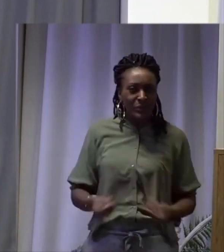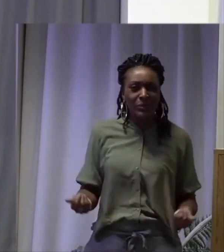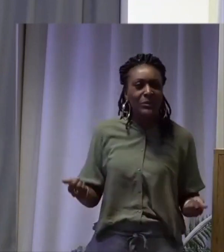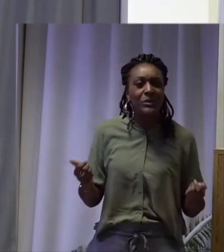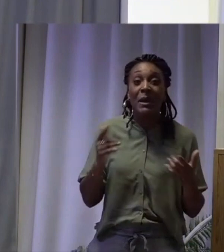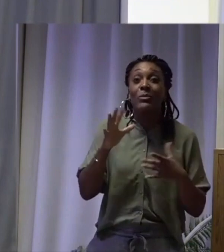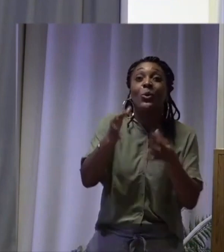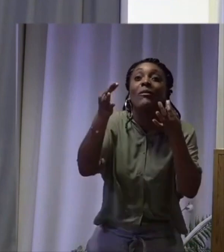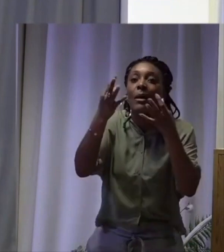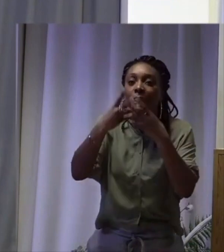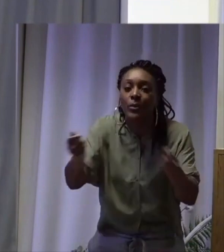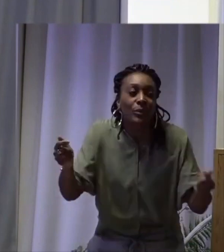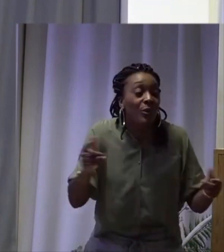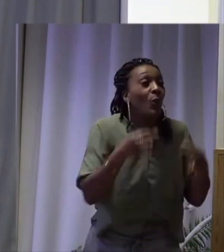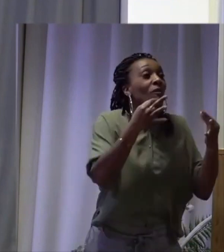éphémères.